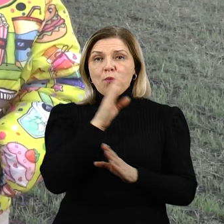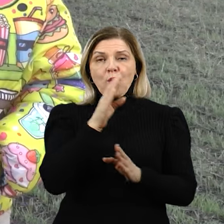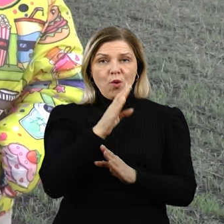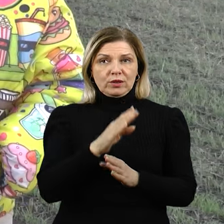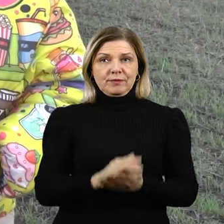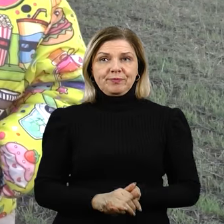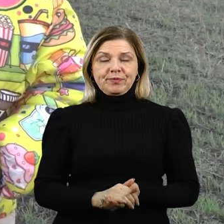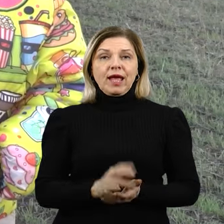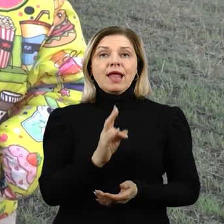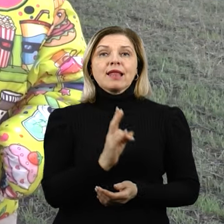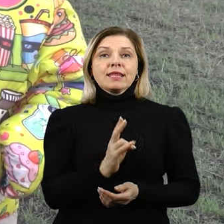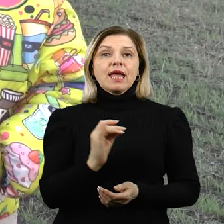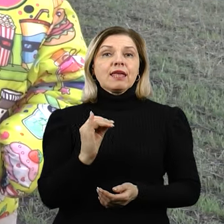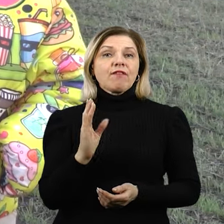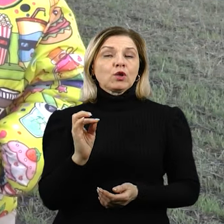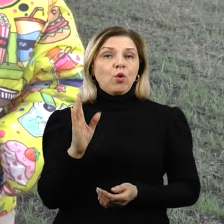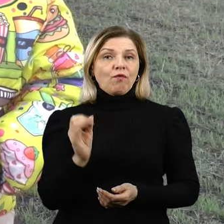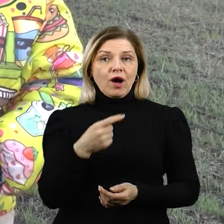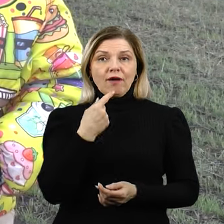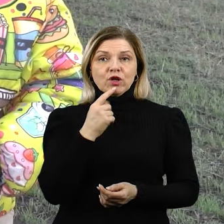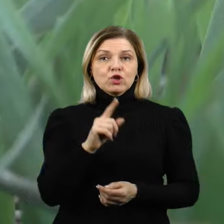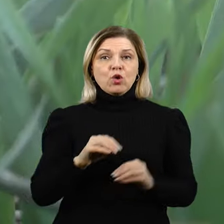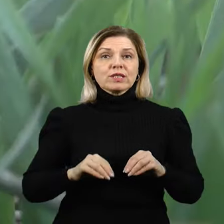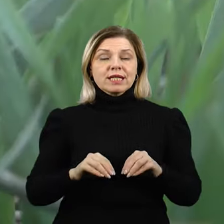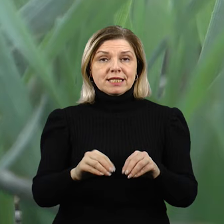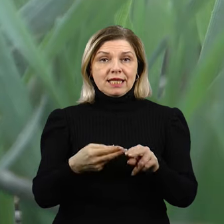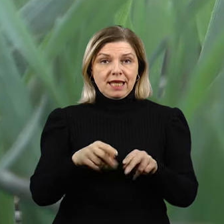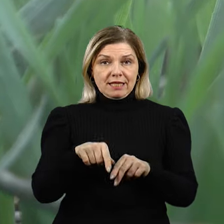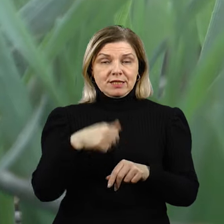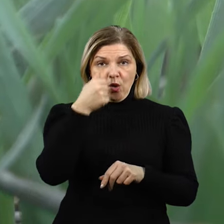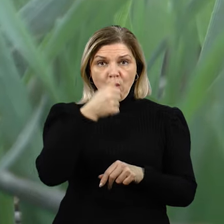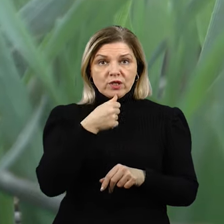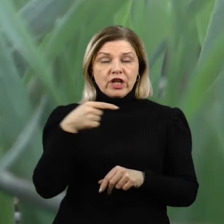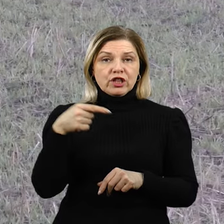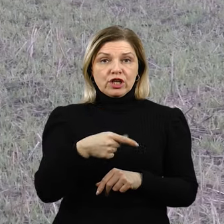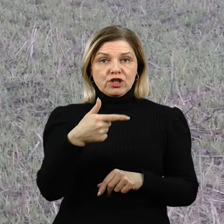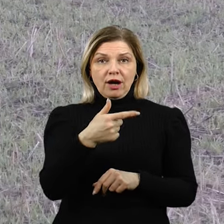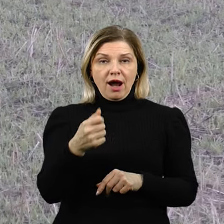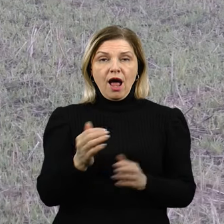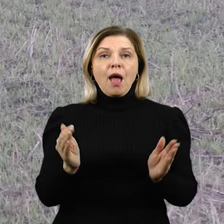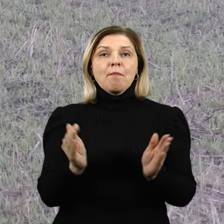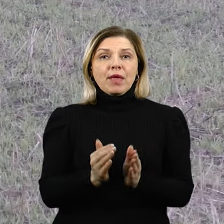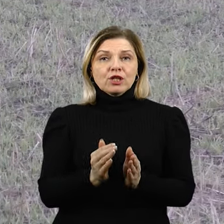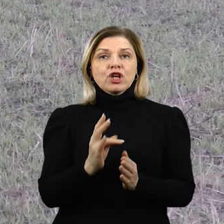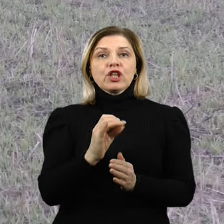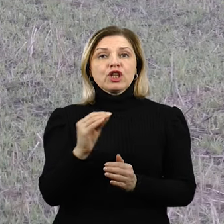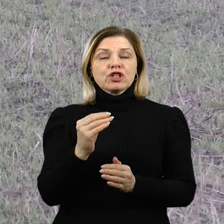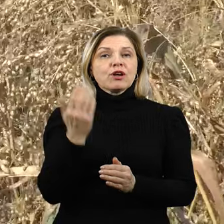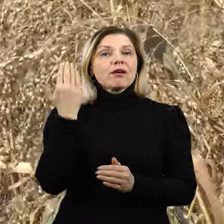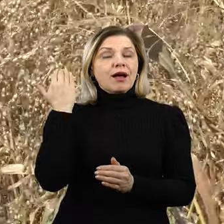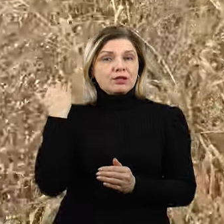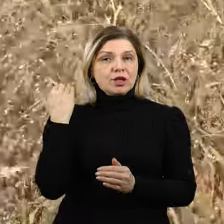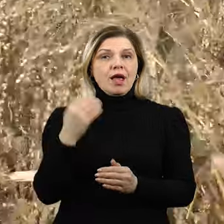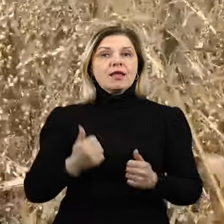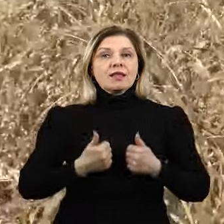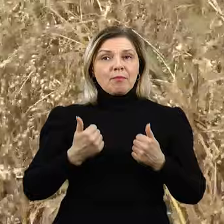гарантовано. Надія Іванова розповідає, що засіяні цієї осені в господарстві 1000 гектарів менша площа під озимими, ніж зазвичай.